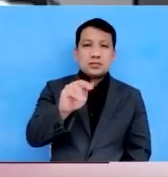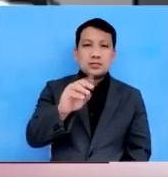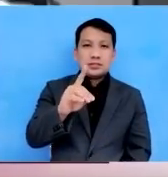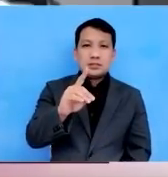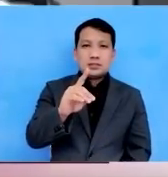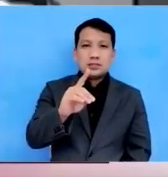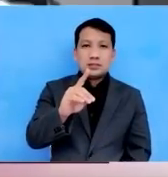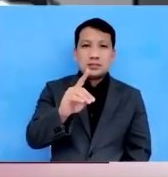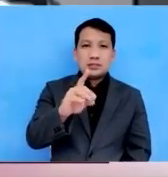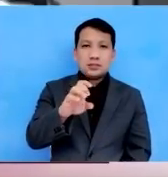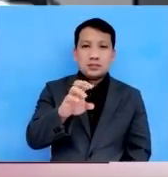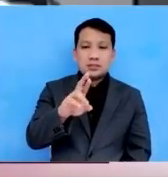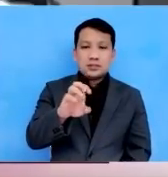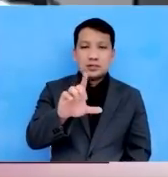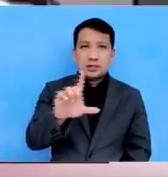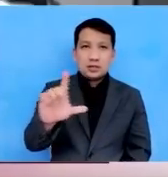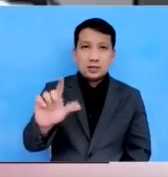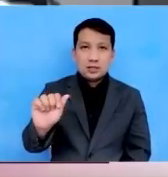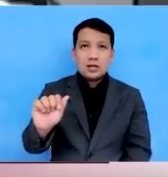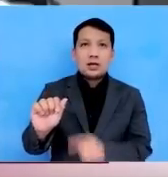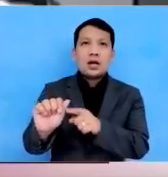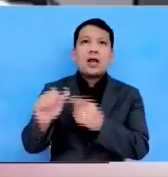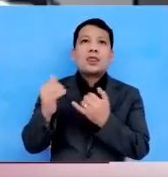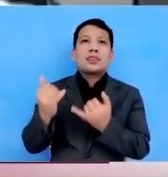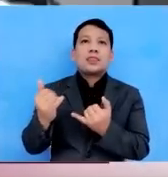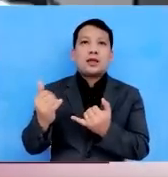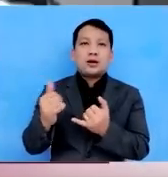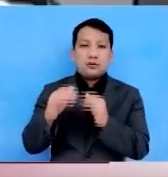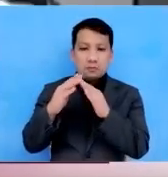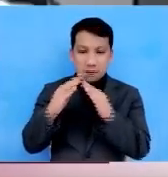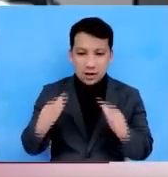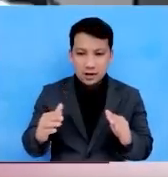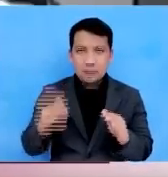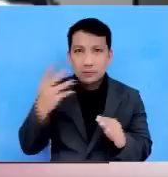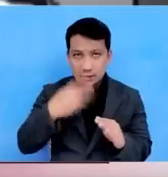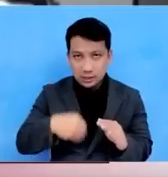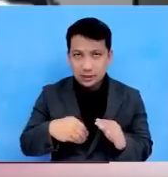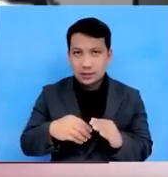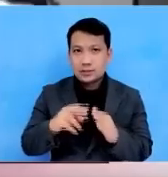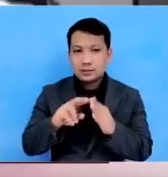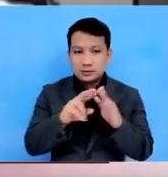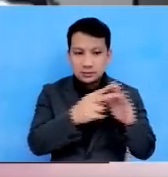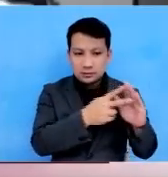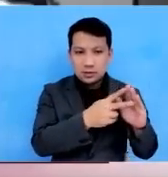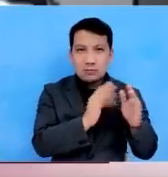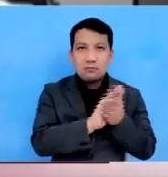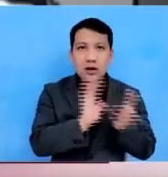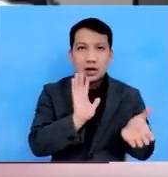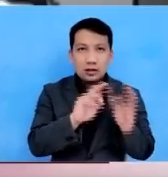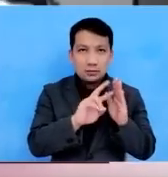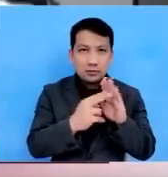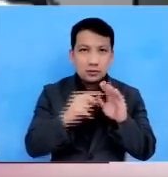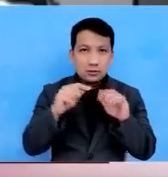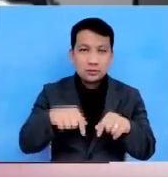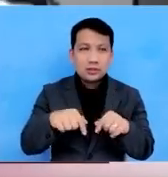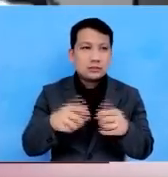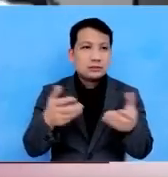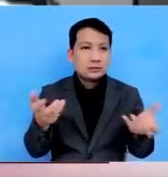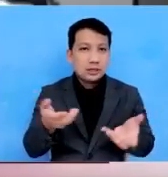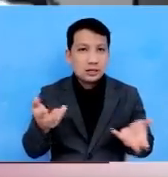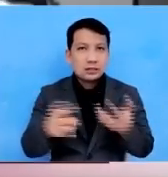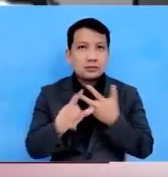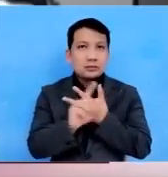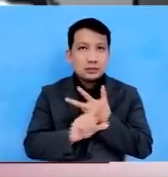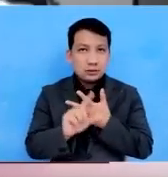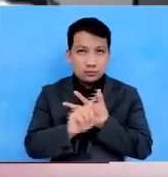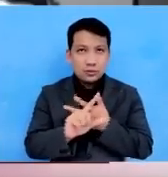na sa isang pangunahing subdivision sa lalawigan ng Laguna.